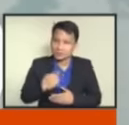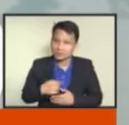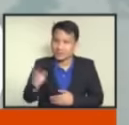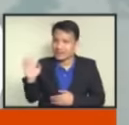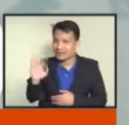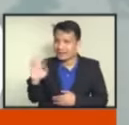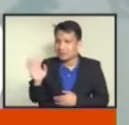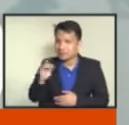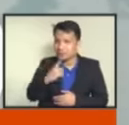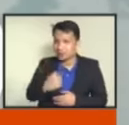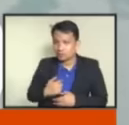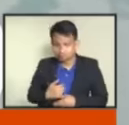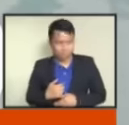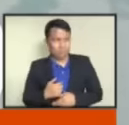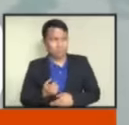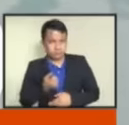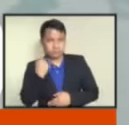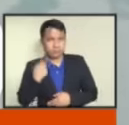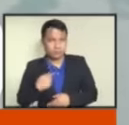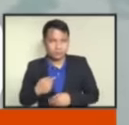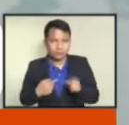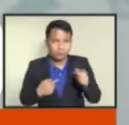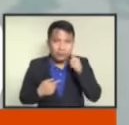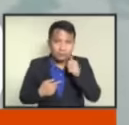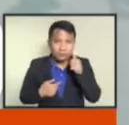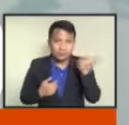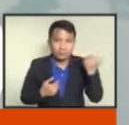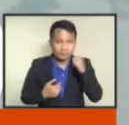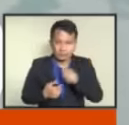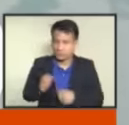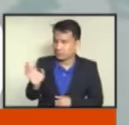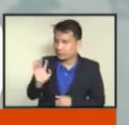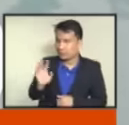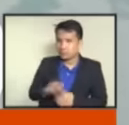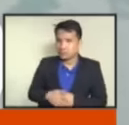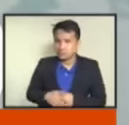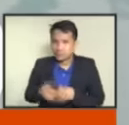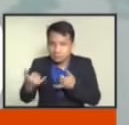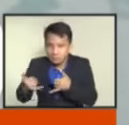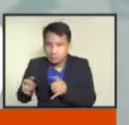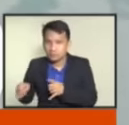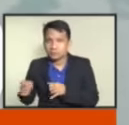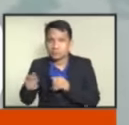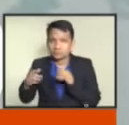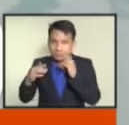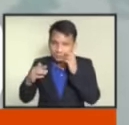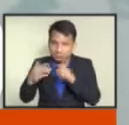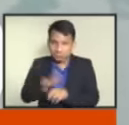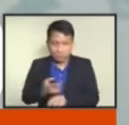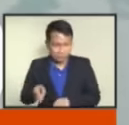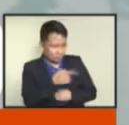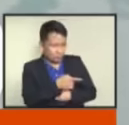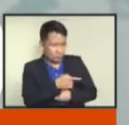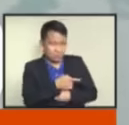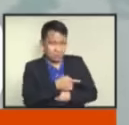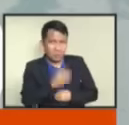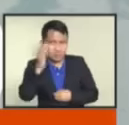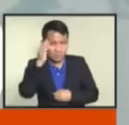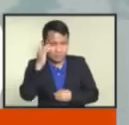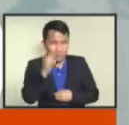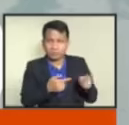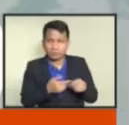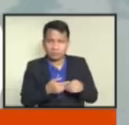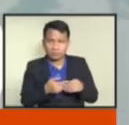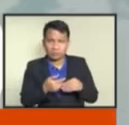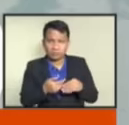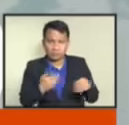hi. Ganun, akala nag-hi sa'yo? Opo sir, kasi nilalaro po yung anak ko sir. So hindi mo tinanong sino ito? Alam ko sir, kilala